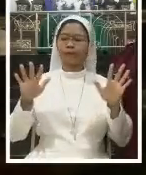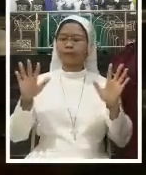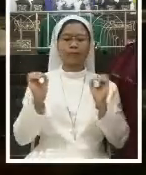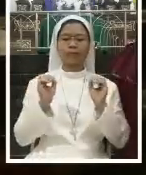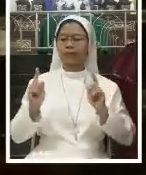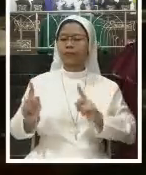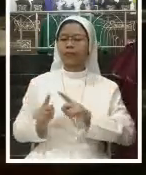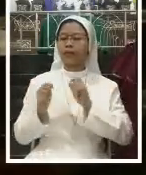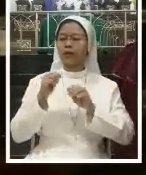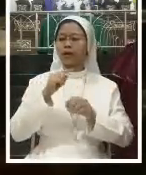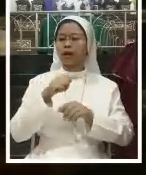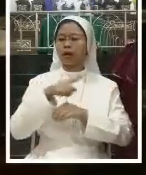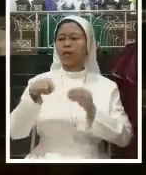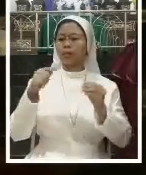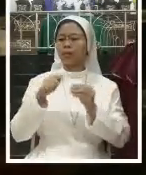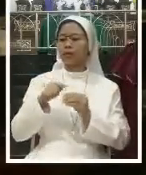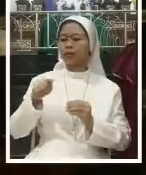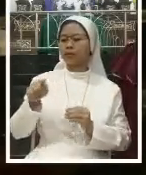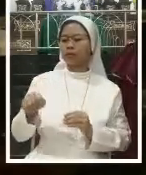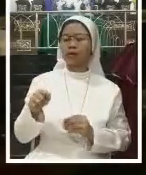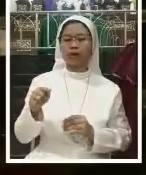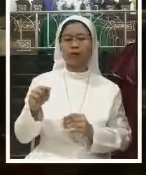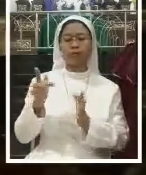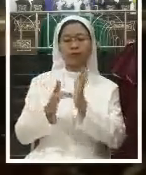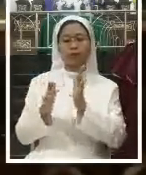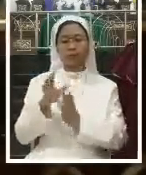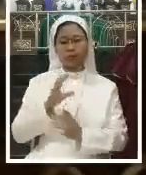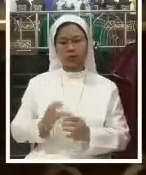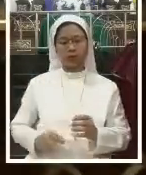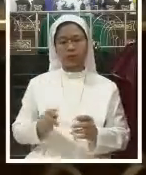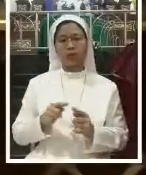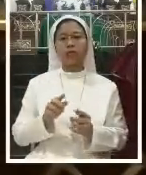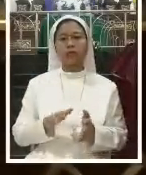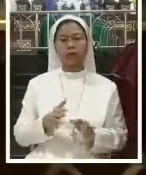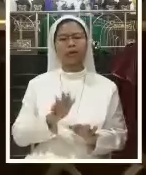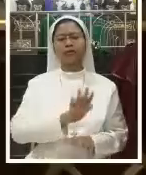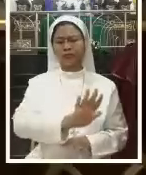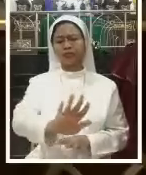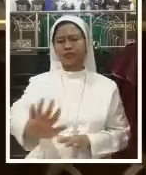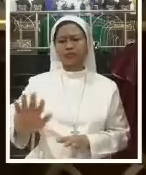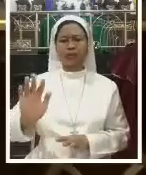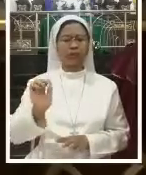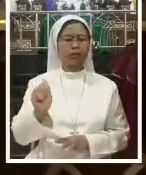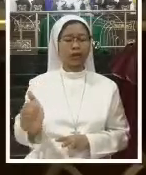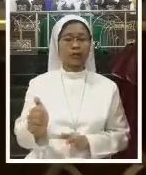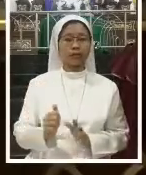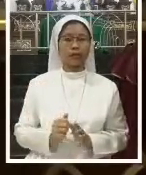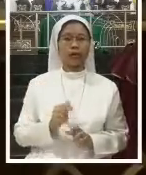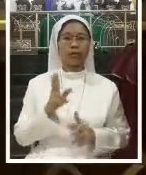sa dugong ini, bahala na kamo. Nagsimbag ang bilog na banwaan,